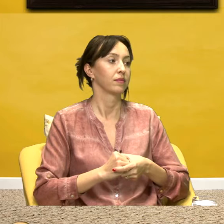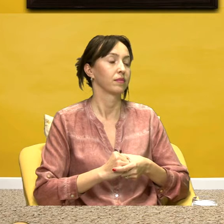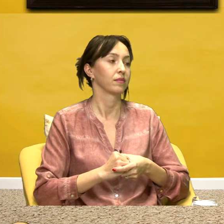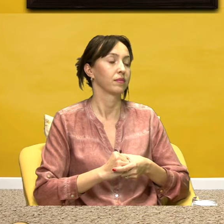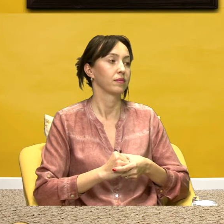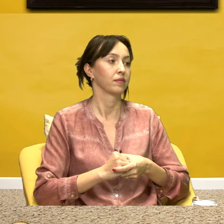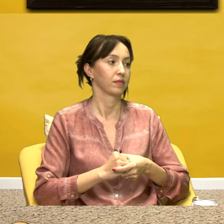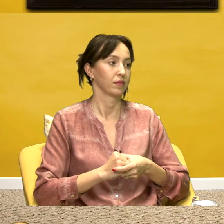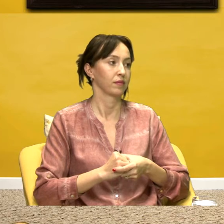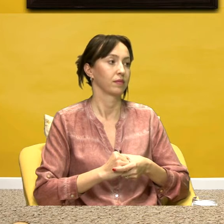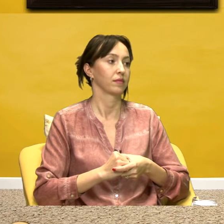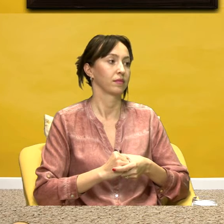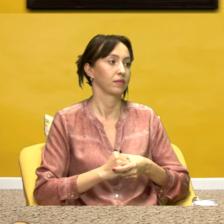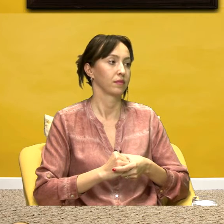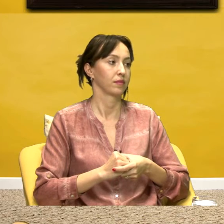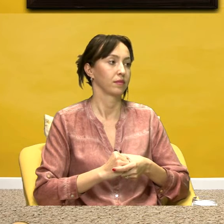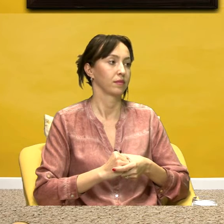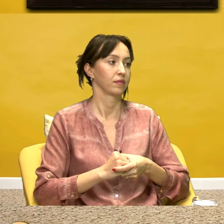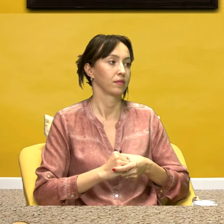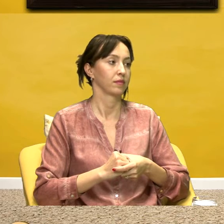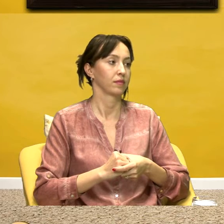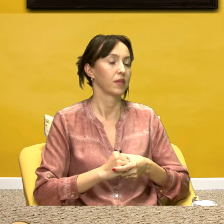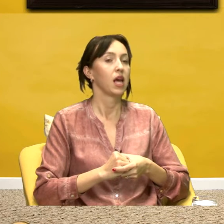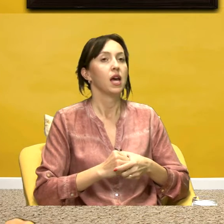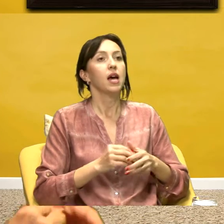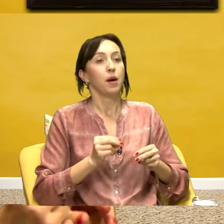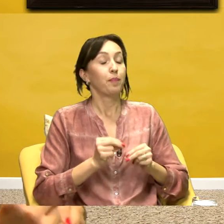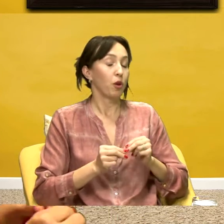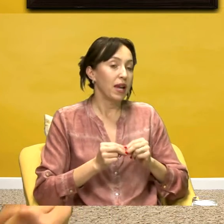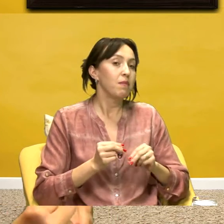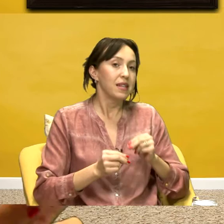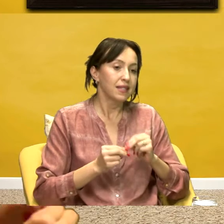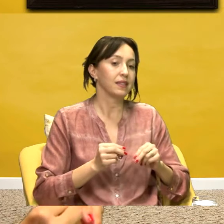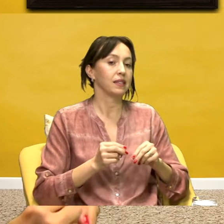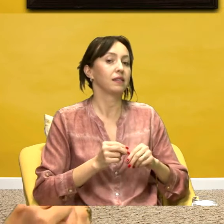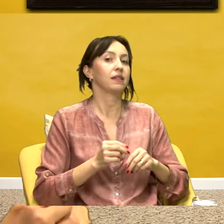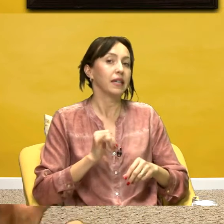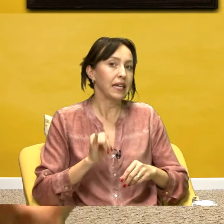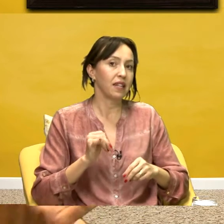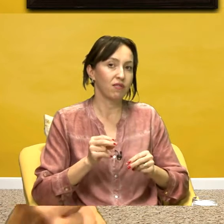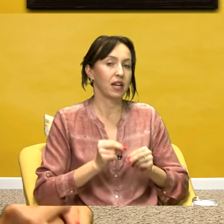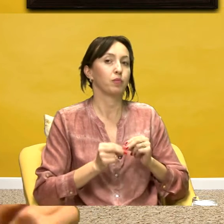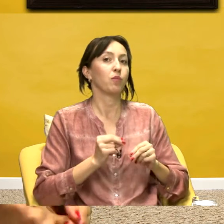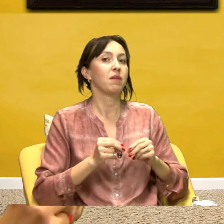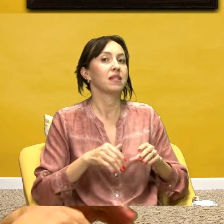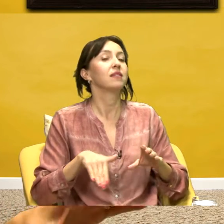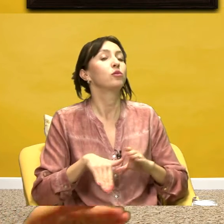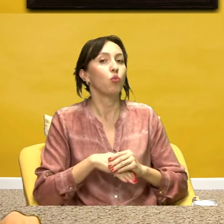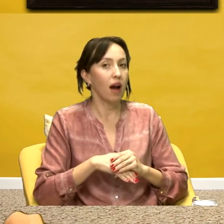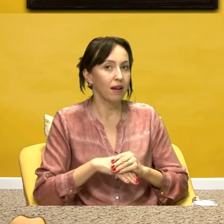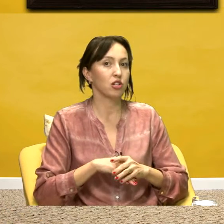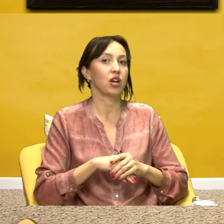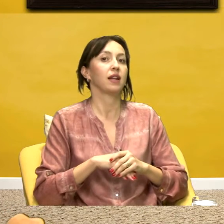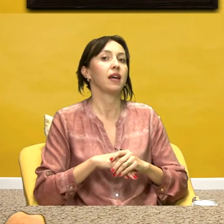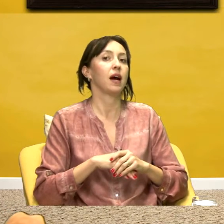lucrează. Deci au acel ajutor, dar am înțeles că unii chiar lucrează. Probleme sunt, e adevărat, probleme sunt